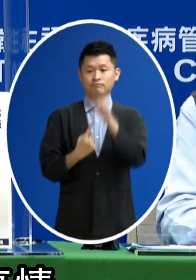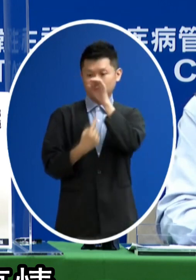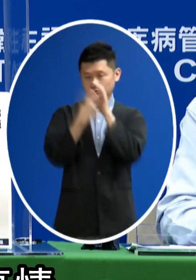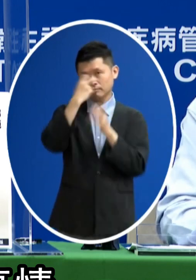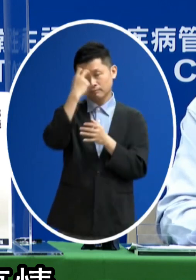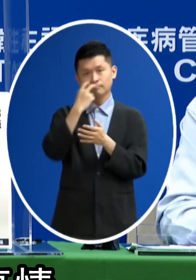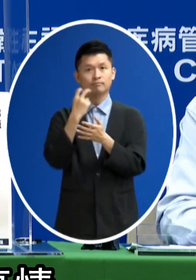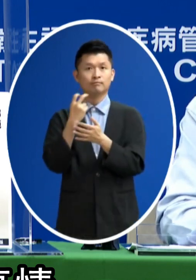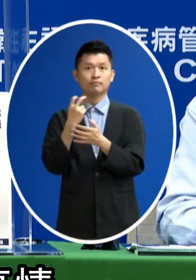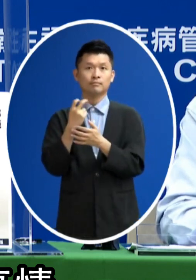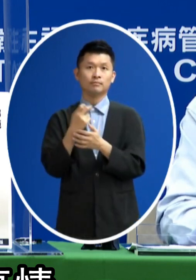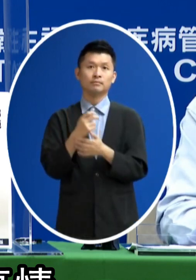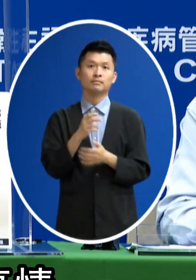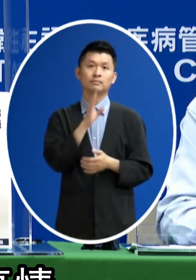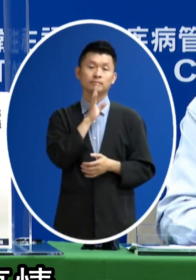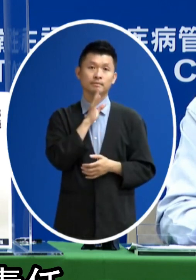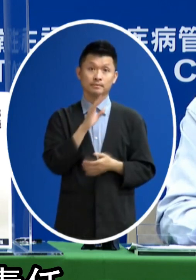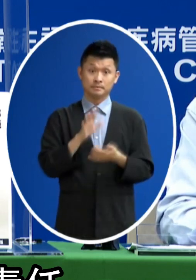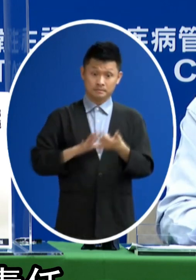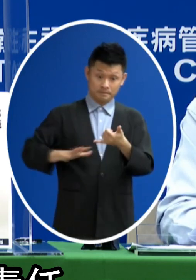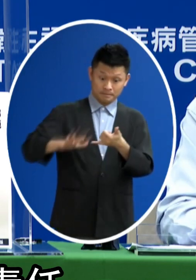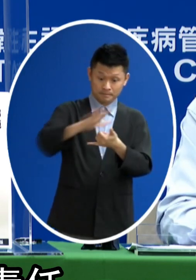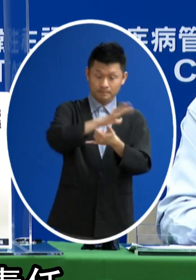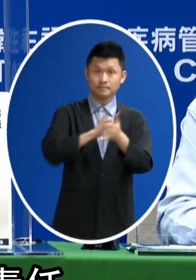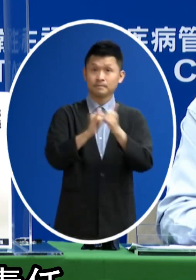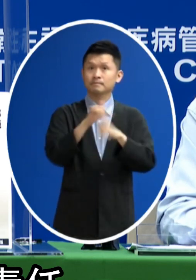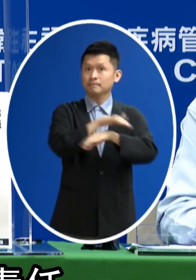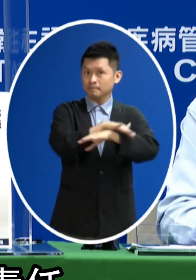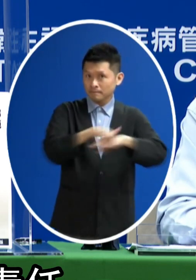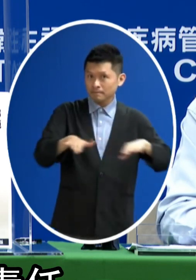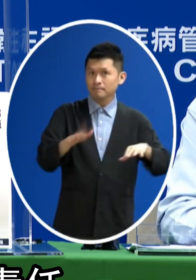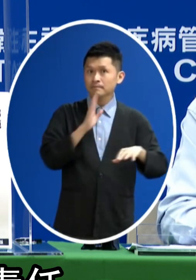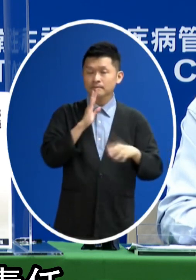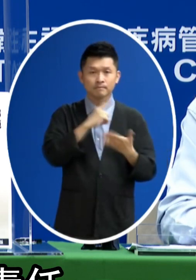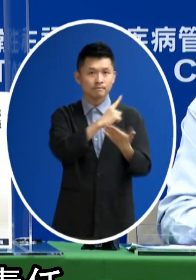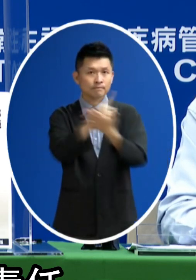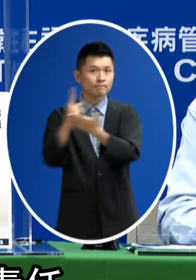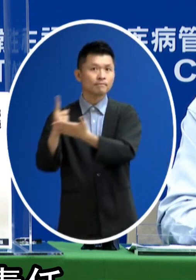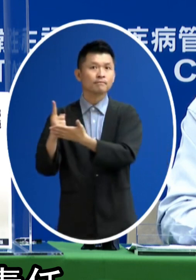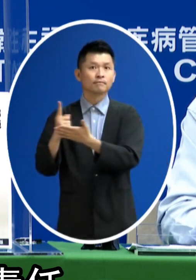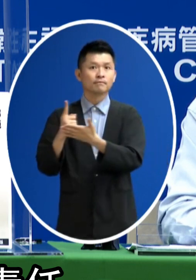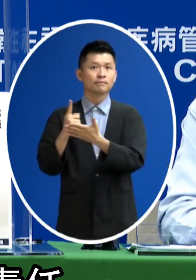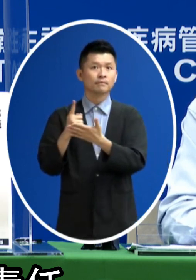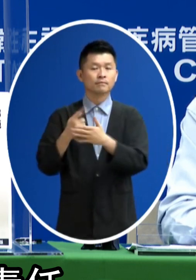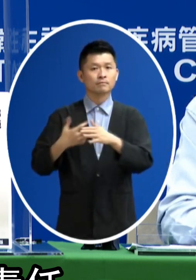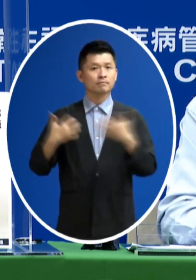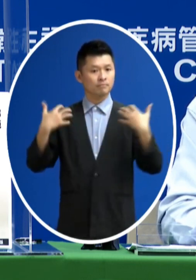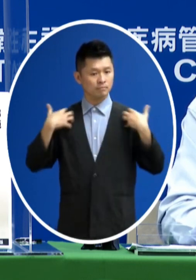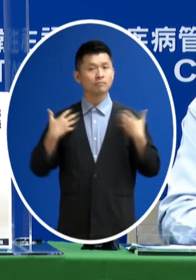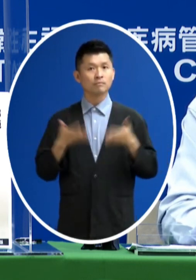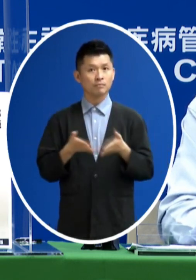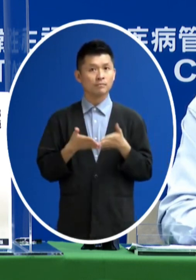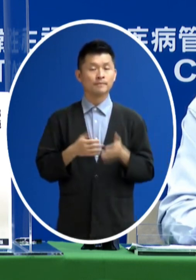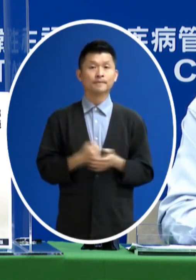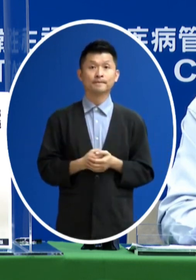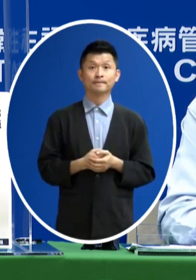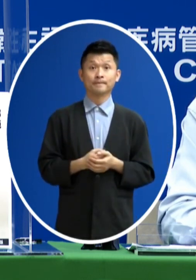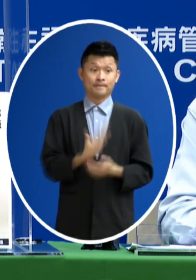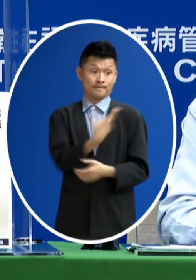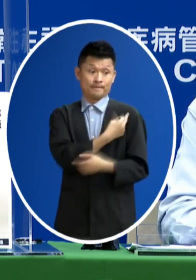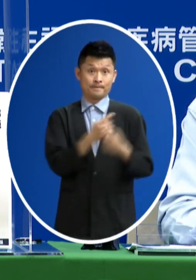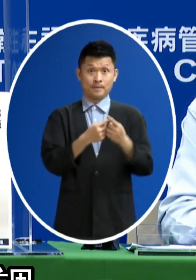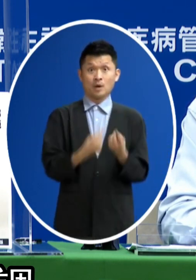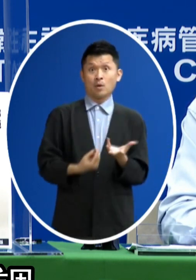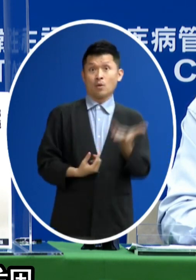这整体社会安全的事情啊，大家都要尽一份那个我们的责任了哈。越多的人打越